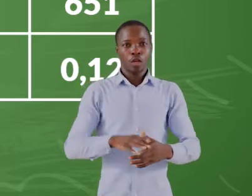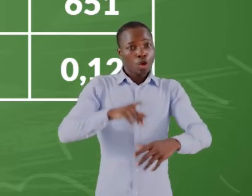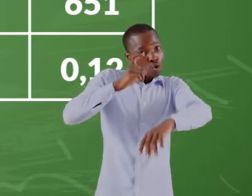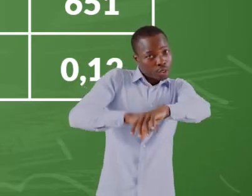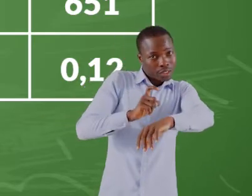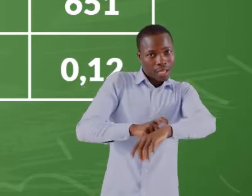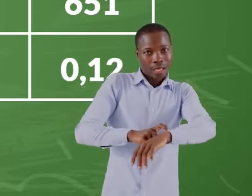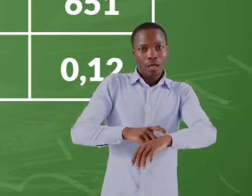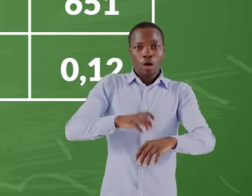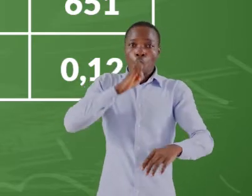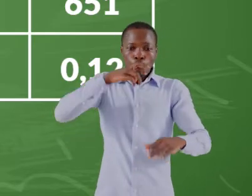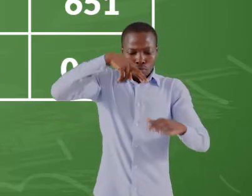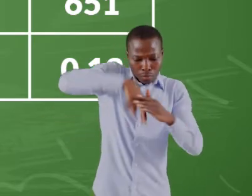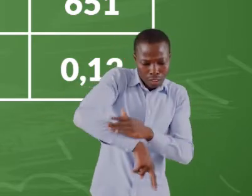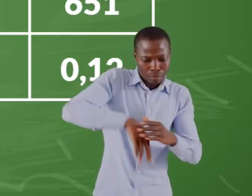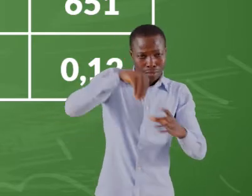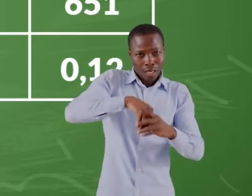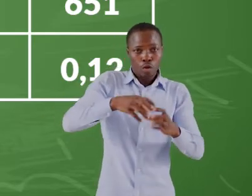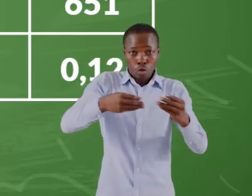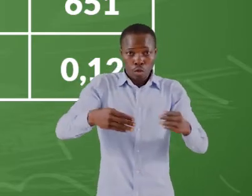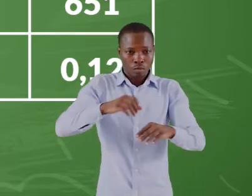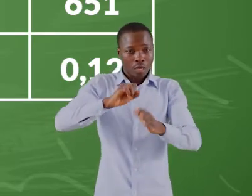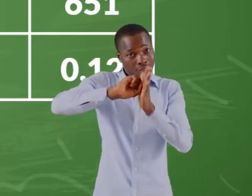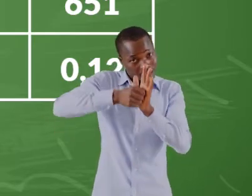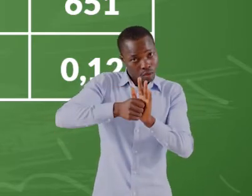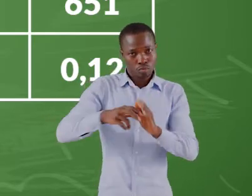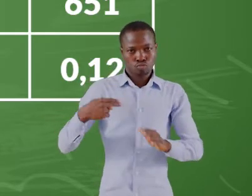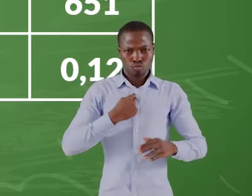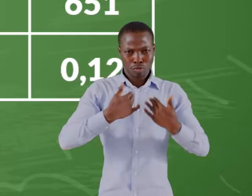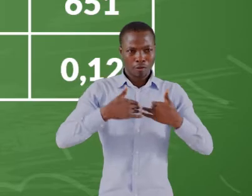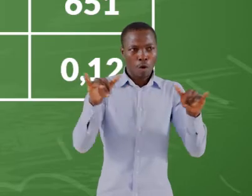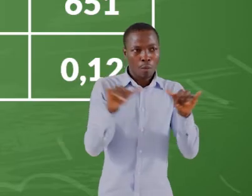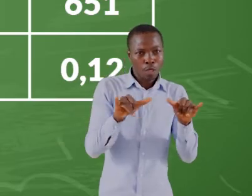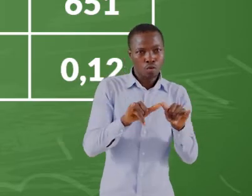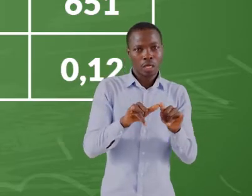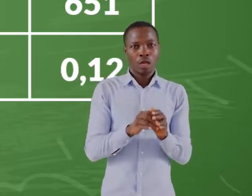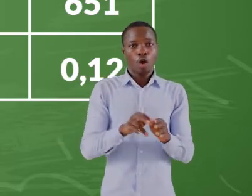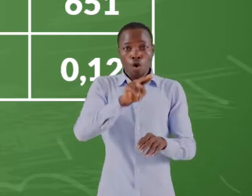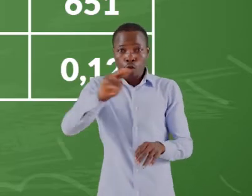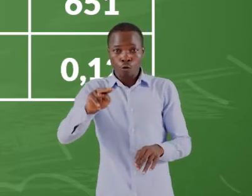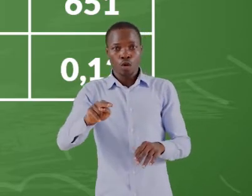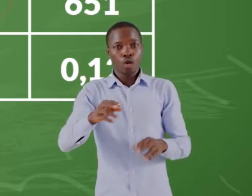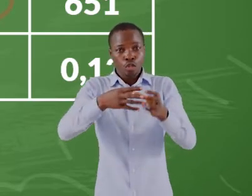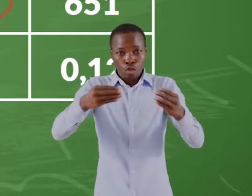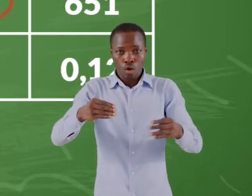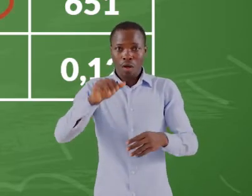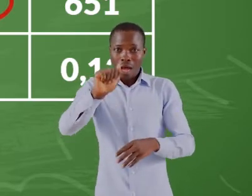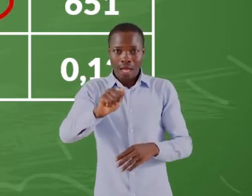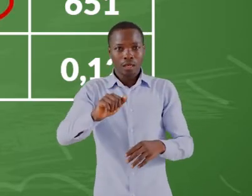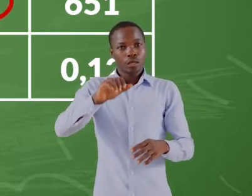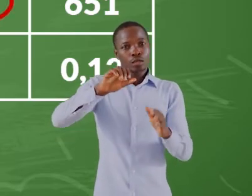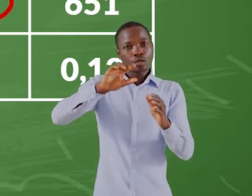temps d'infiltration de l'eau en secondes, alors nous avons mesuré au niveau du sol A 75